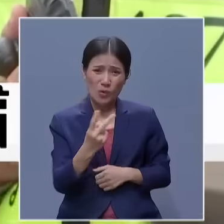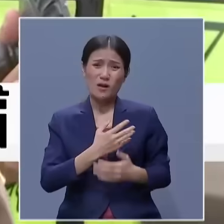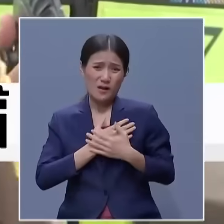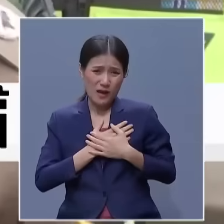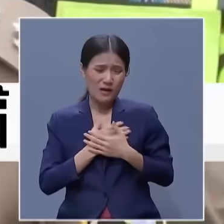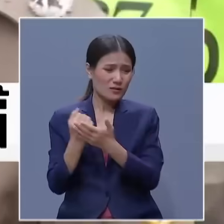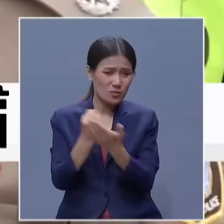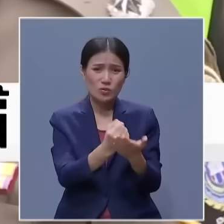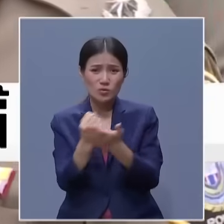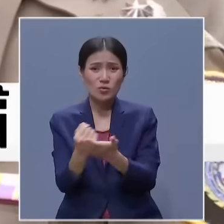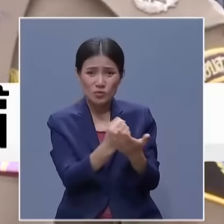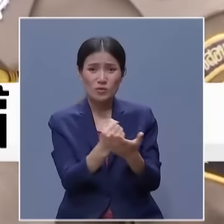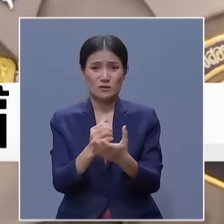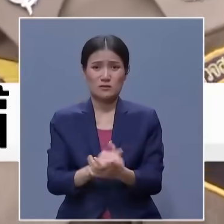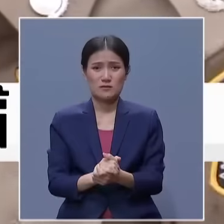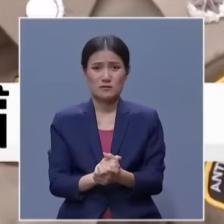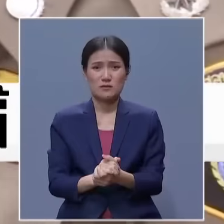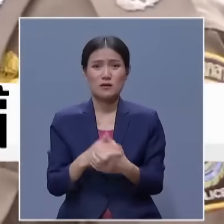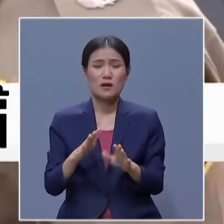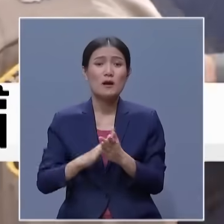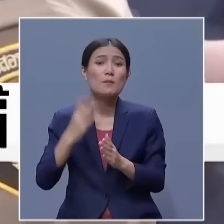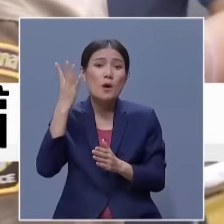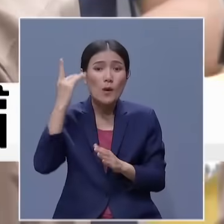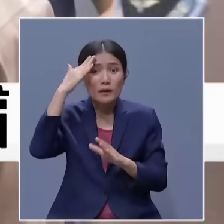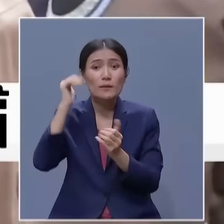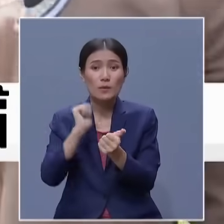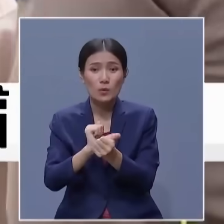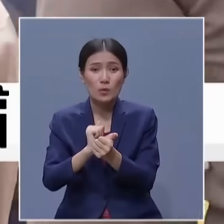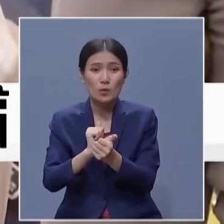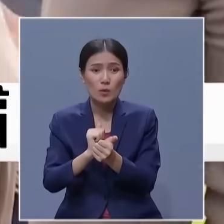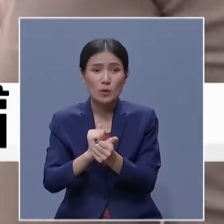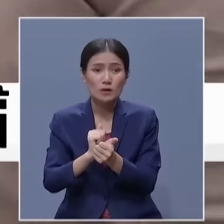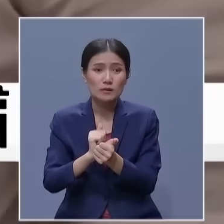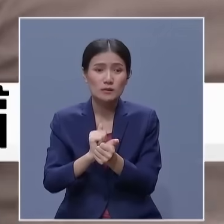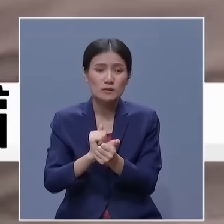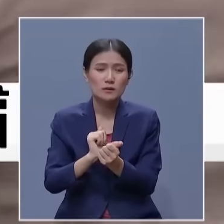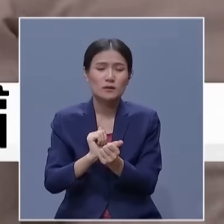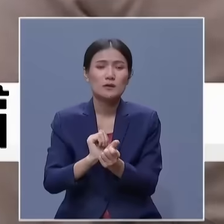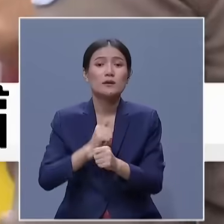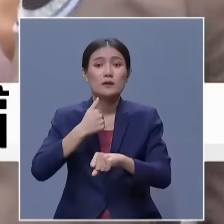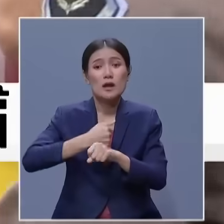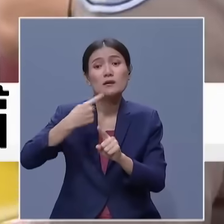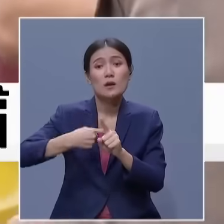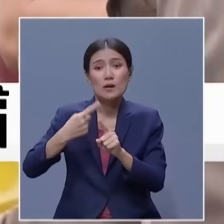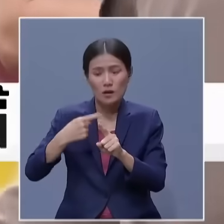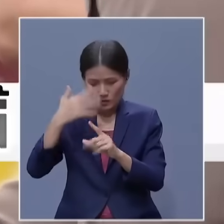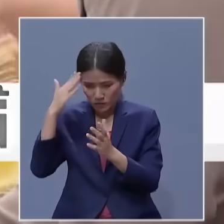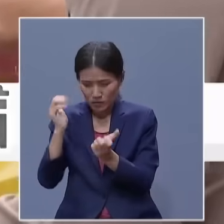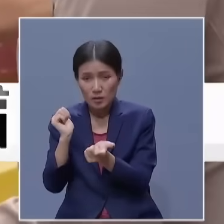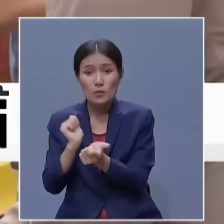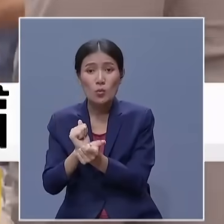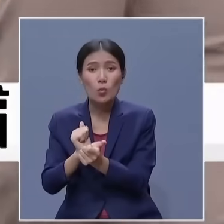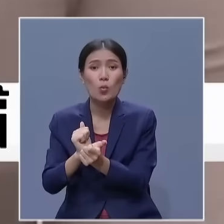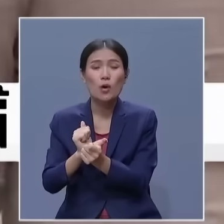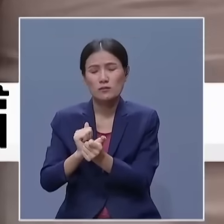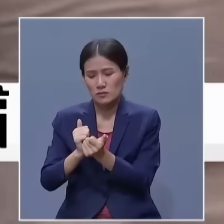คะซึ่งเมื่อวานนี้ค่ะพลตำรวจโทจรูลเกียรติท่านก็มาพร้อมกับทีมตำรวจทางหลวงนะคะเชิญดวงวิญญาณสารวัตรสิวที่จุดเกิด